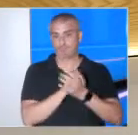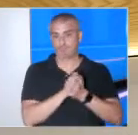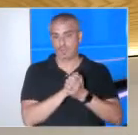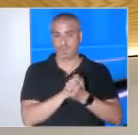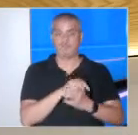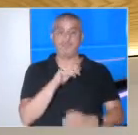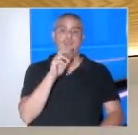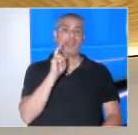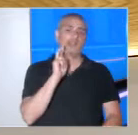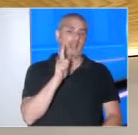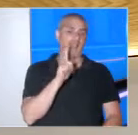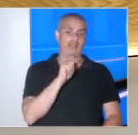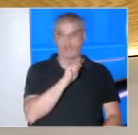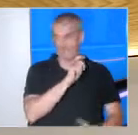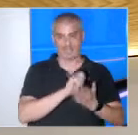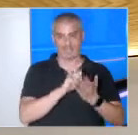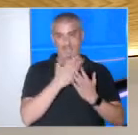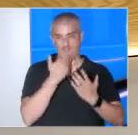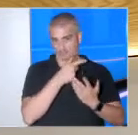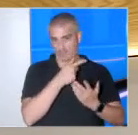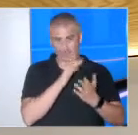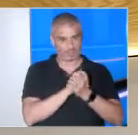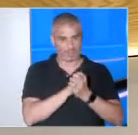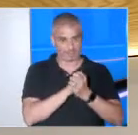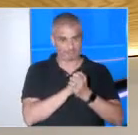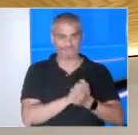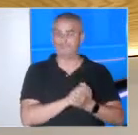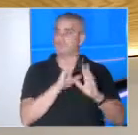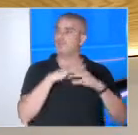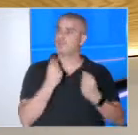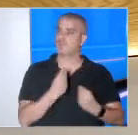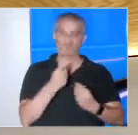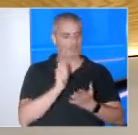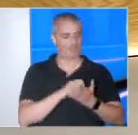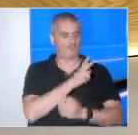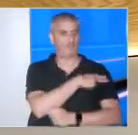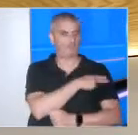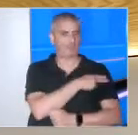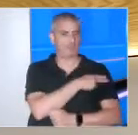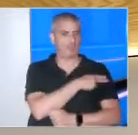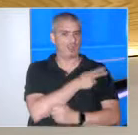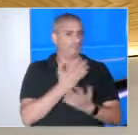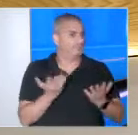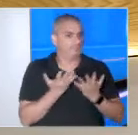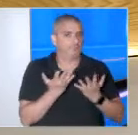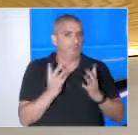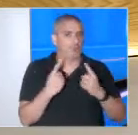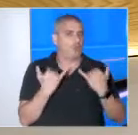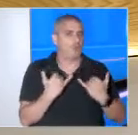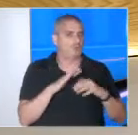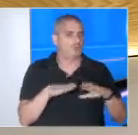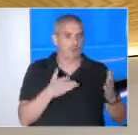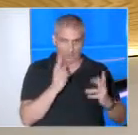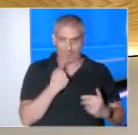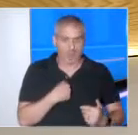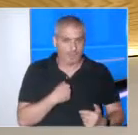ללירן תמרי, כתב ירושלים במיינט. שלום לירן. ערב טוב. כתב משטרה במיינט. לירן, מה קורה עכשיו בשטח? אתה